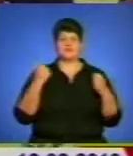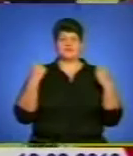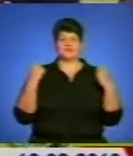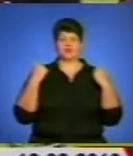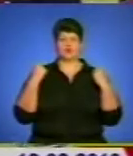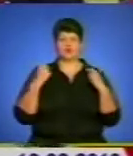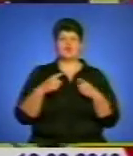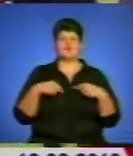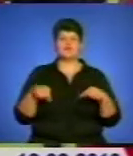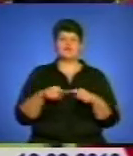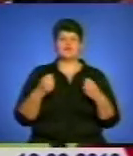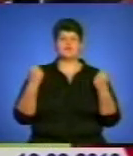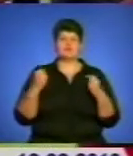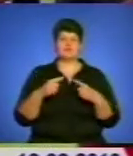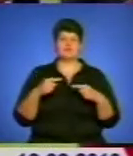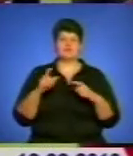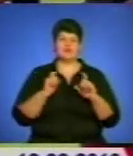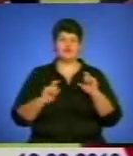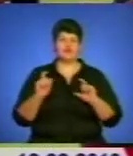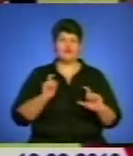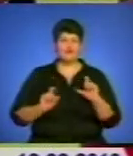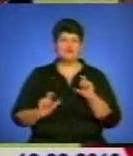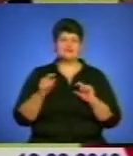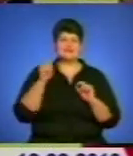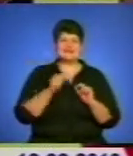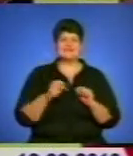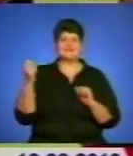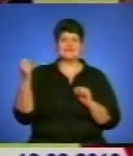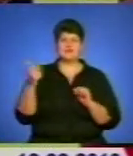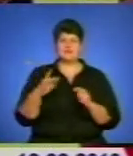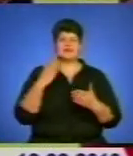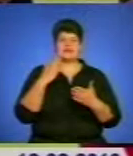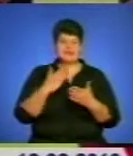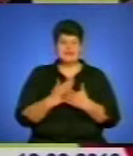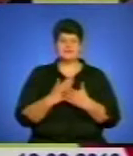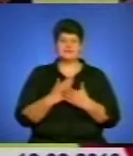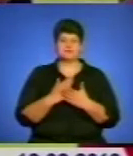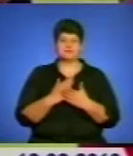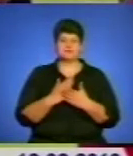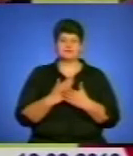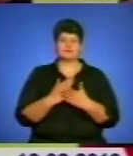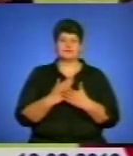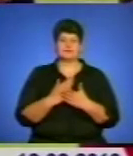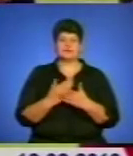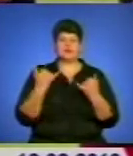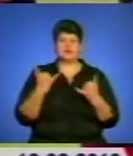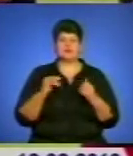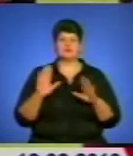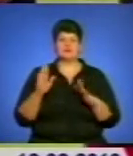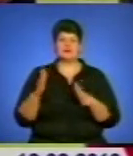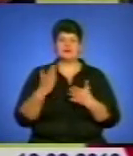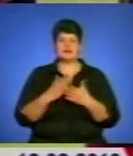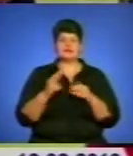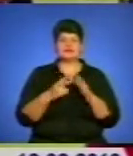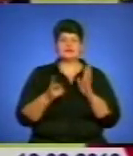фізкультурні вузи, спортивні вузи, ті фахівці, які є. У нас, до речі, на даний момент вже 17